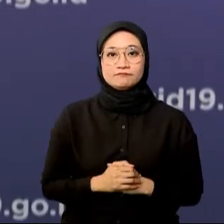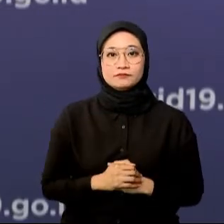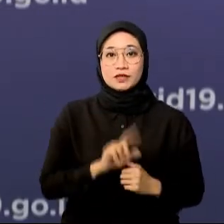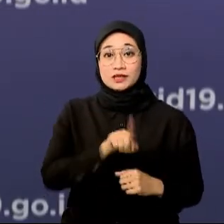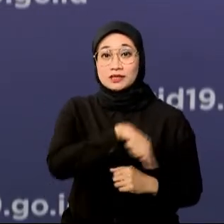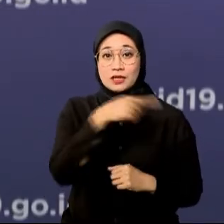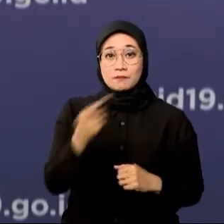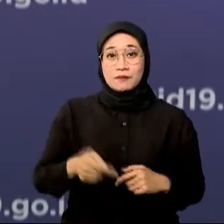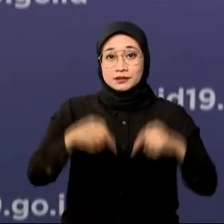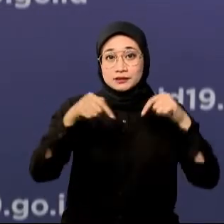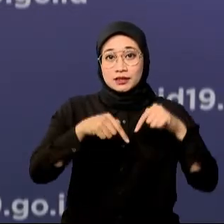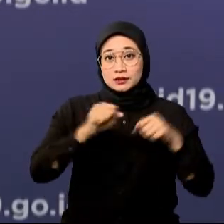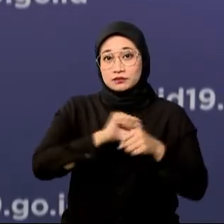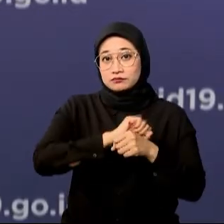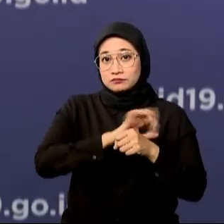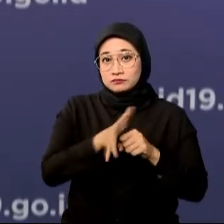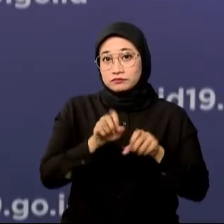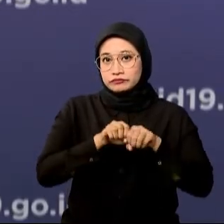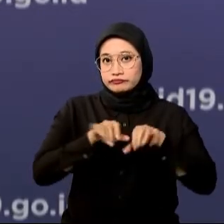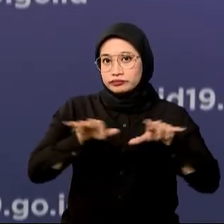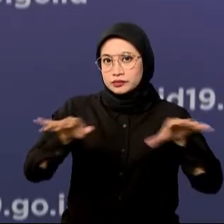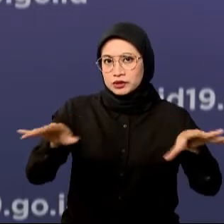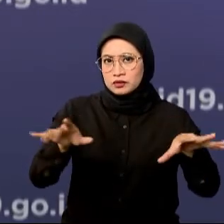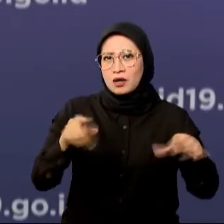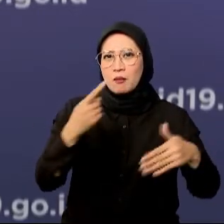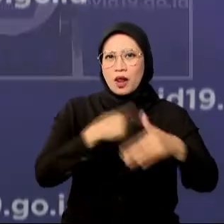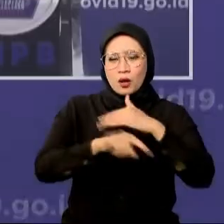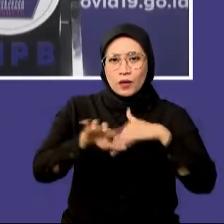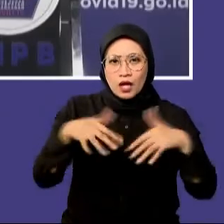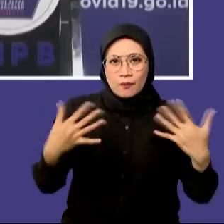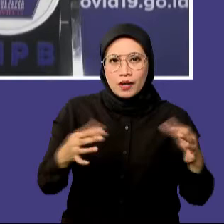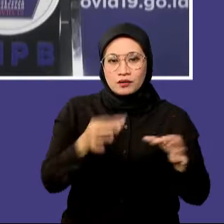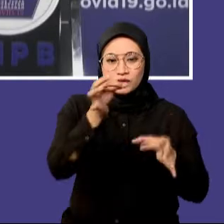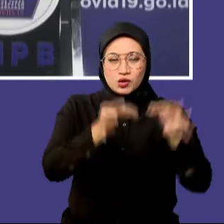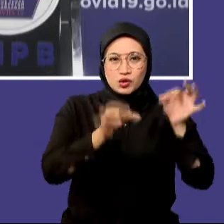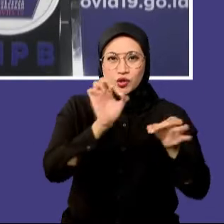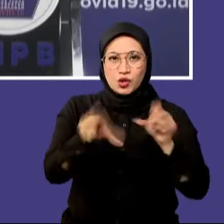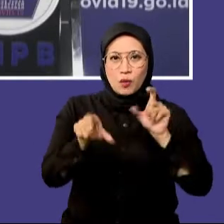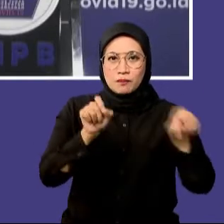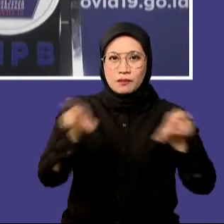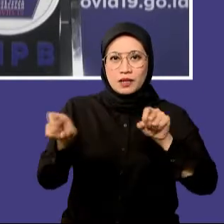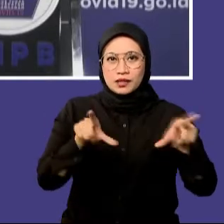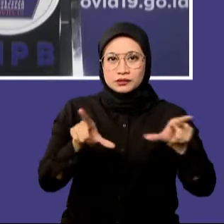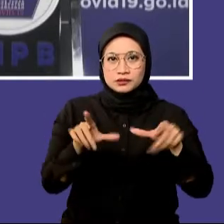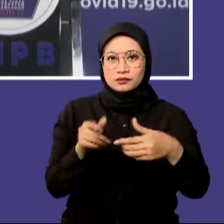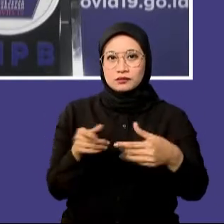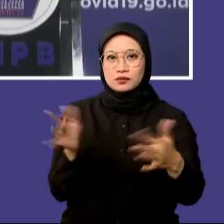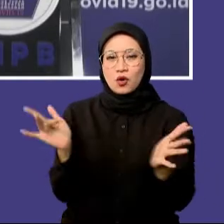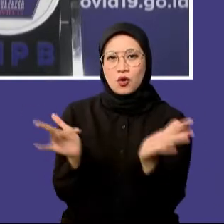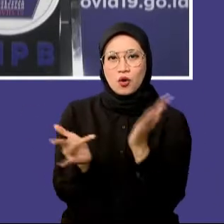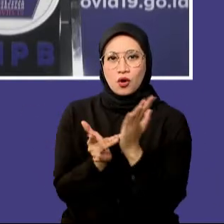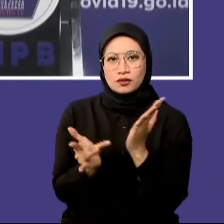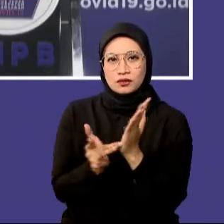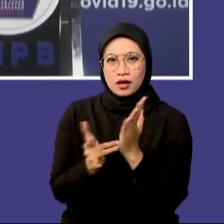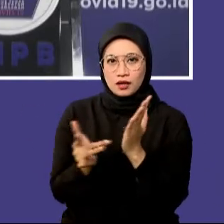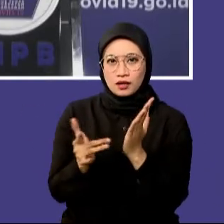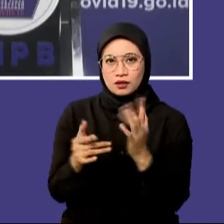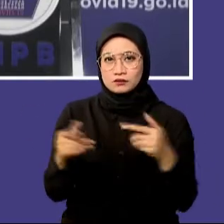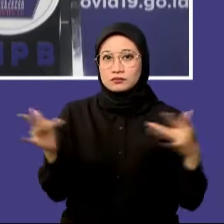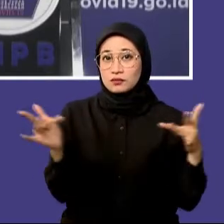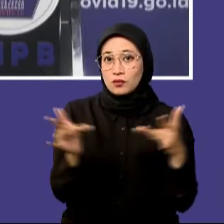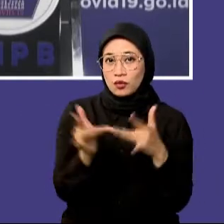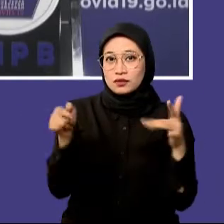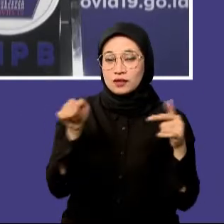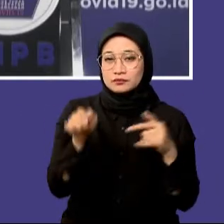ini, penularan COVID-19 adalah melalui droplets dan aerosol, vomites, kontak erat dengan pasien positif, dan